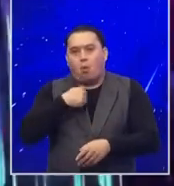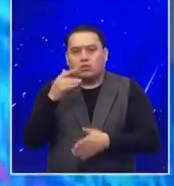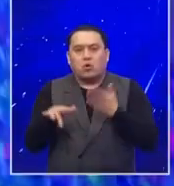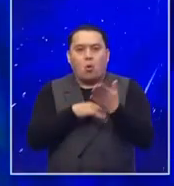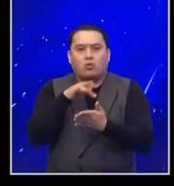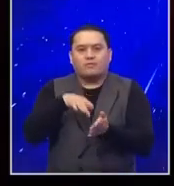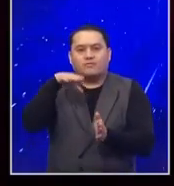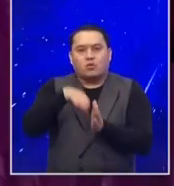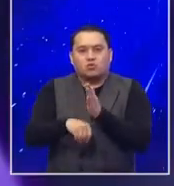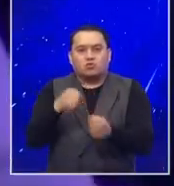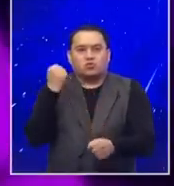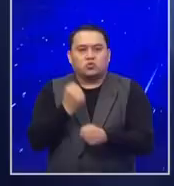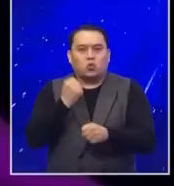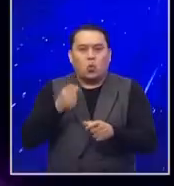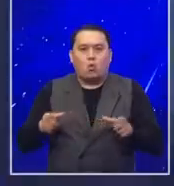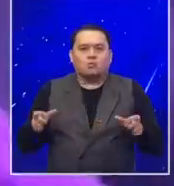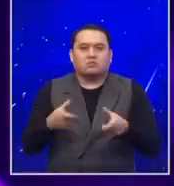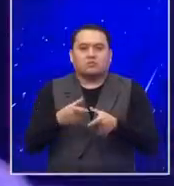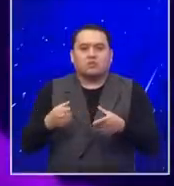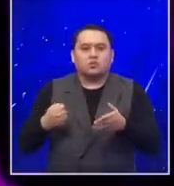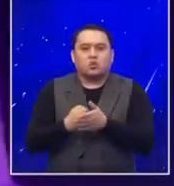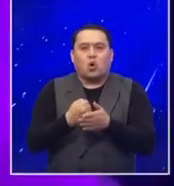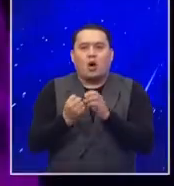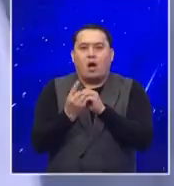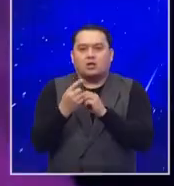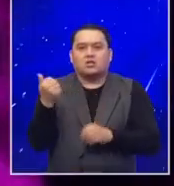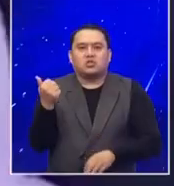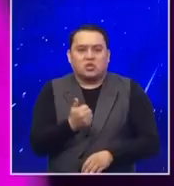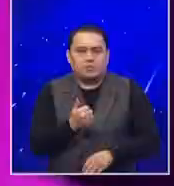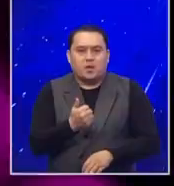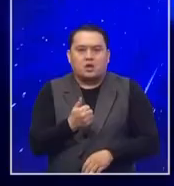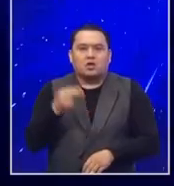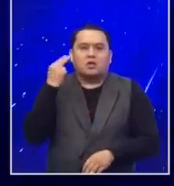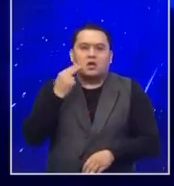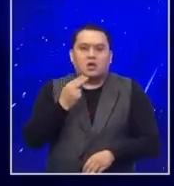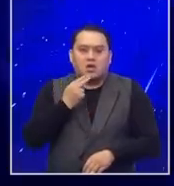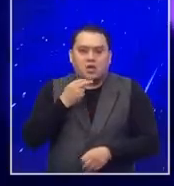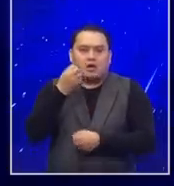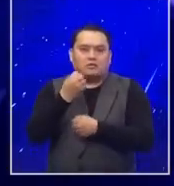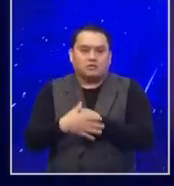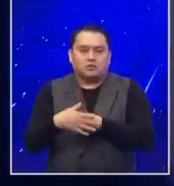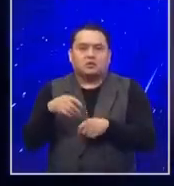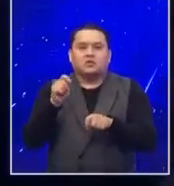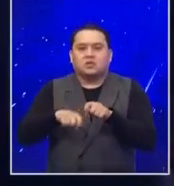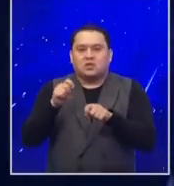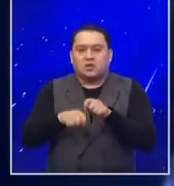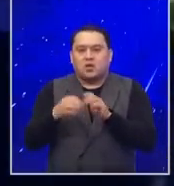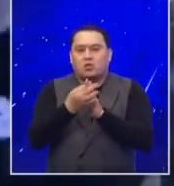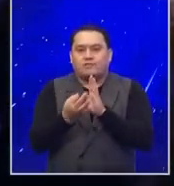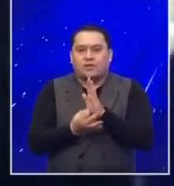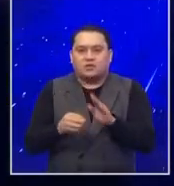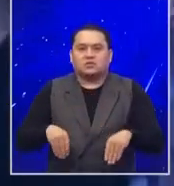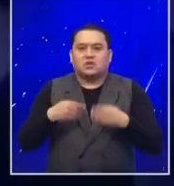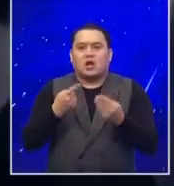городе был введен строгий карантин, продлившийся 11 недель. Между тем, в столице Китая, Пекине, тест на